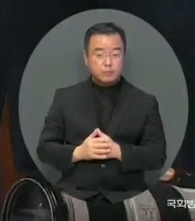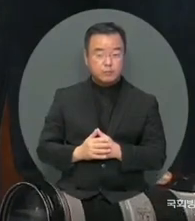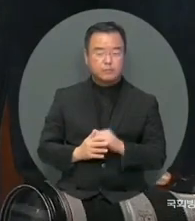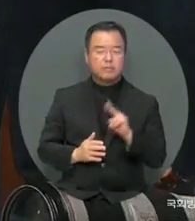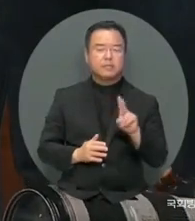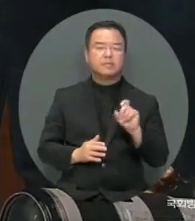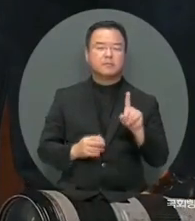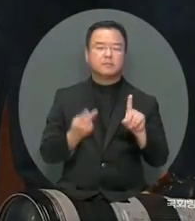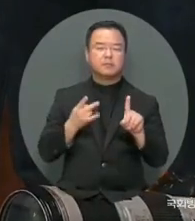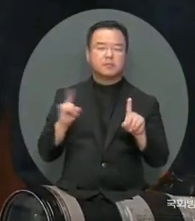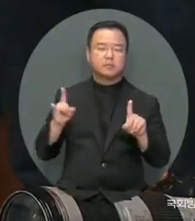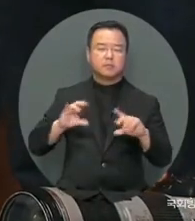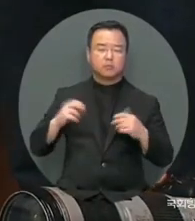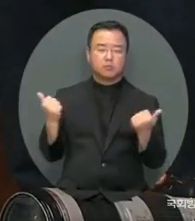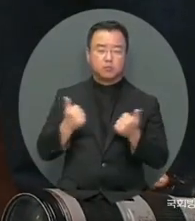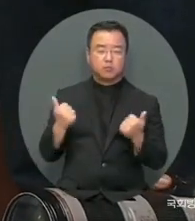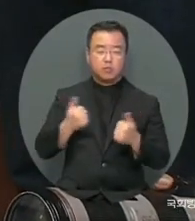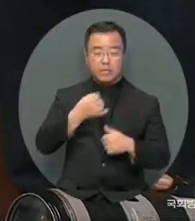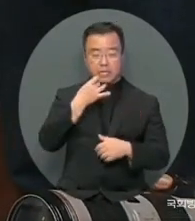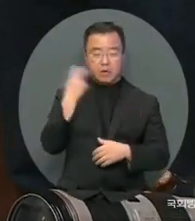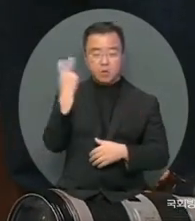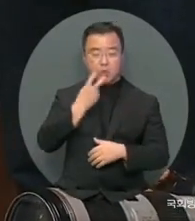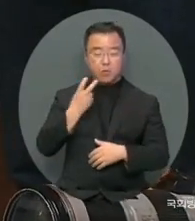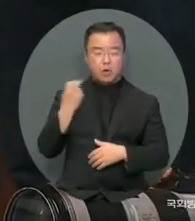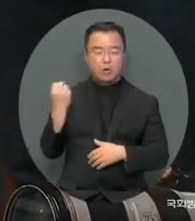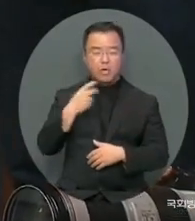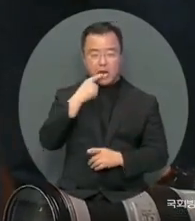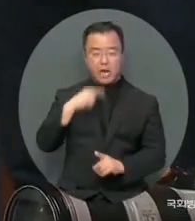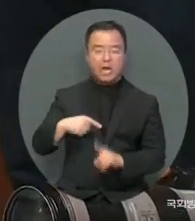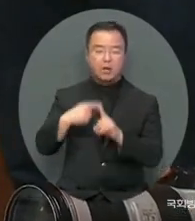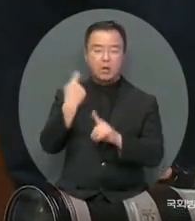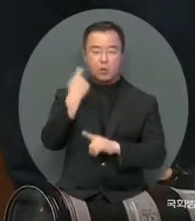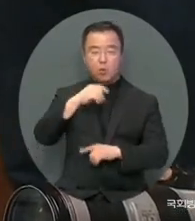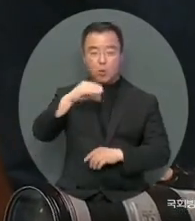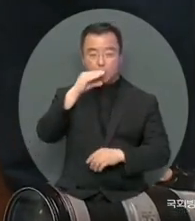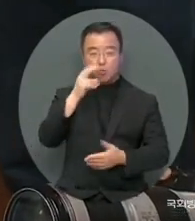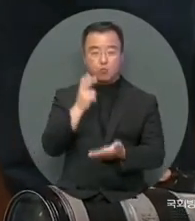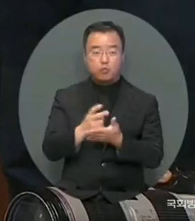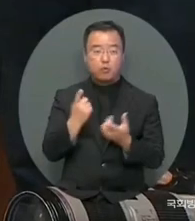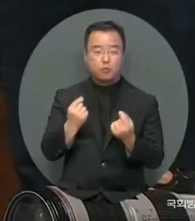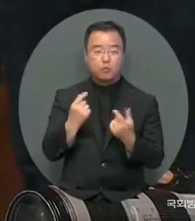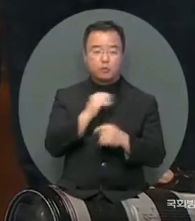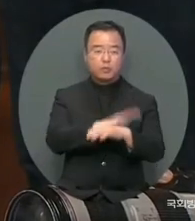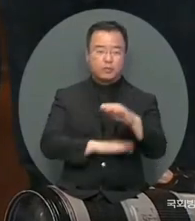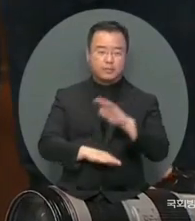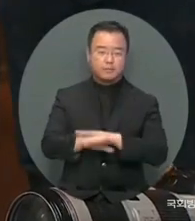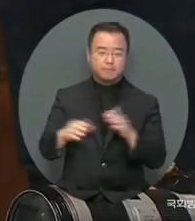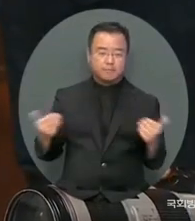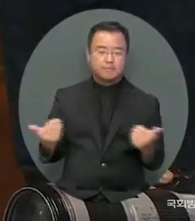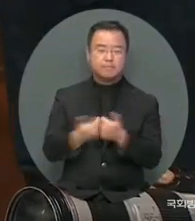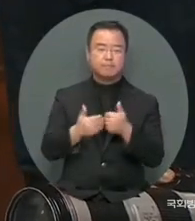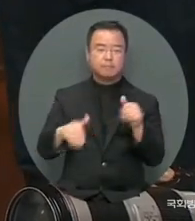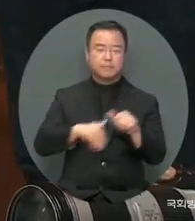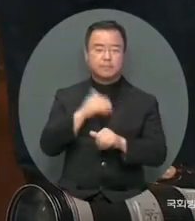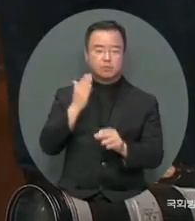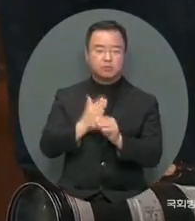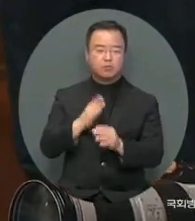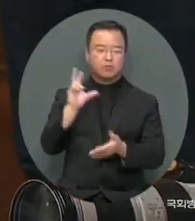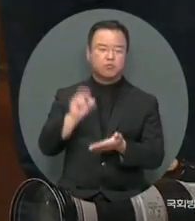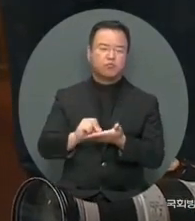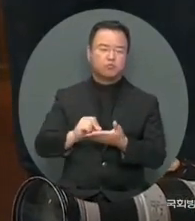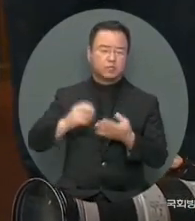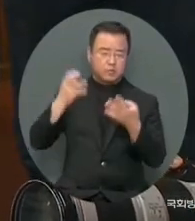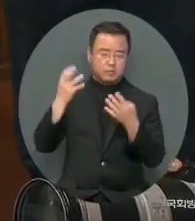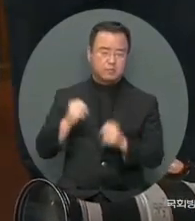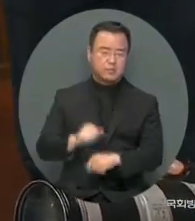21대 국회에선 양곡관리법, 간호법, 그리고 노란봉투법 같이 여야 입장차가 좀 뚜렷한 민생법안들이 산적해 있습니다.